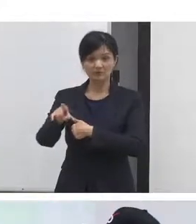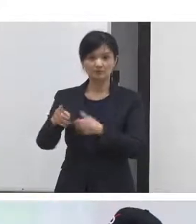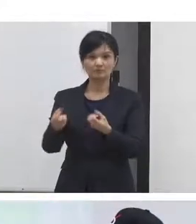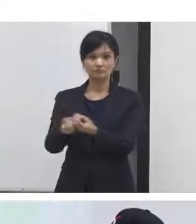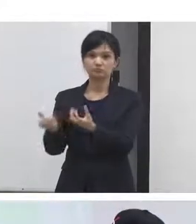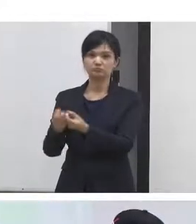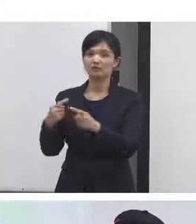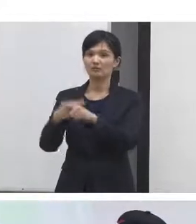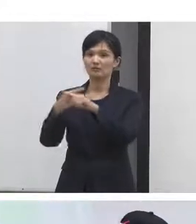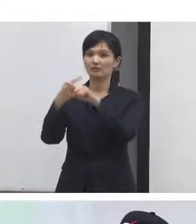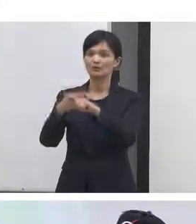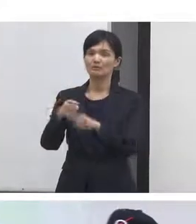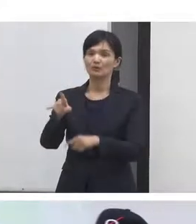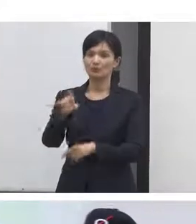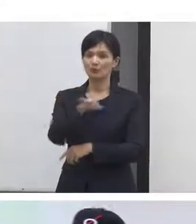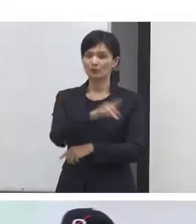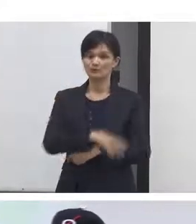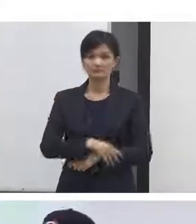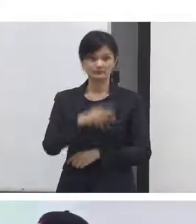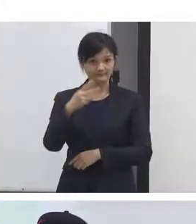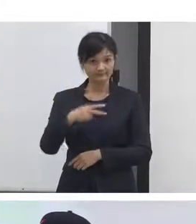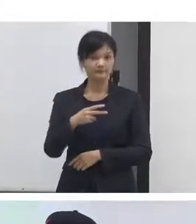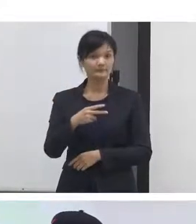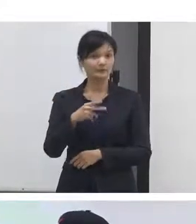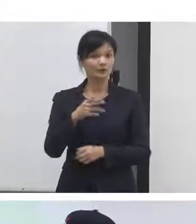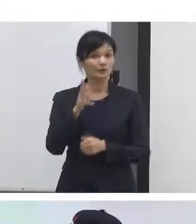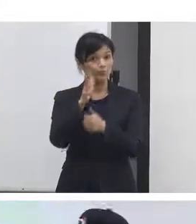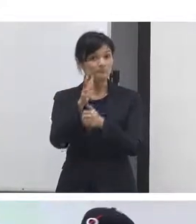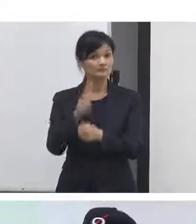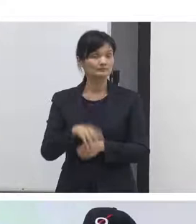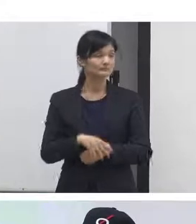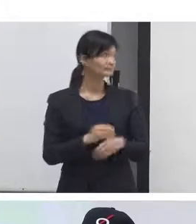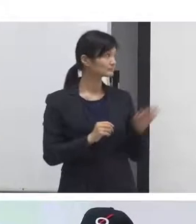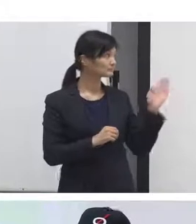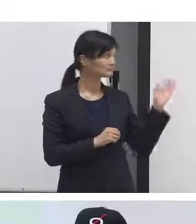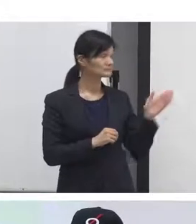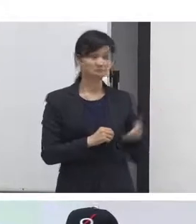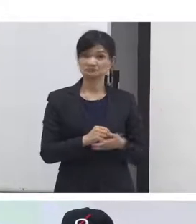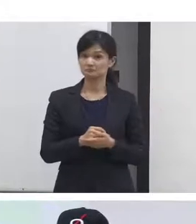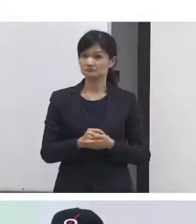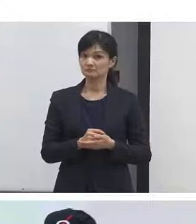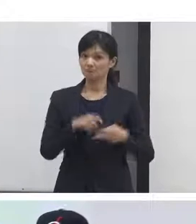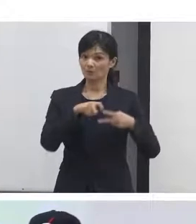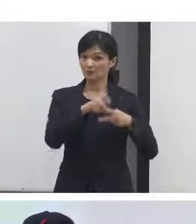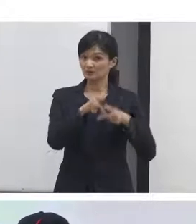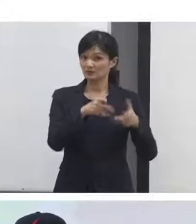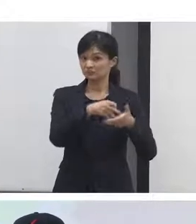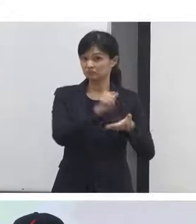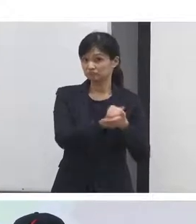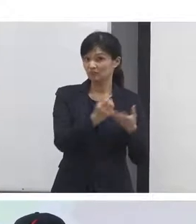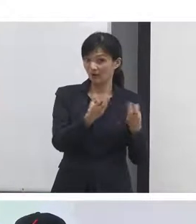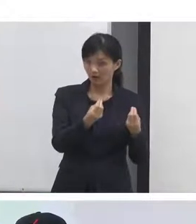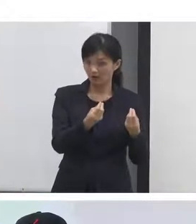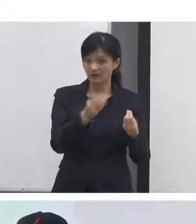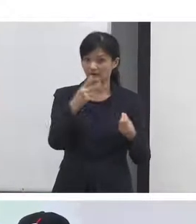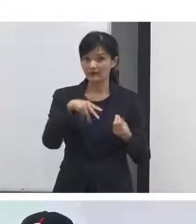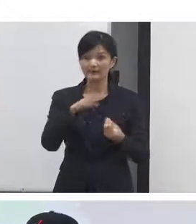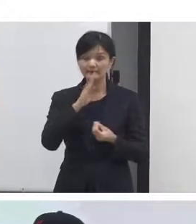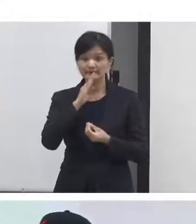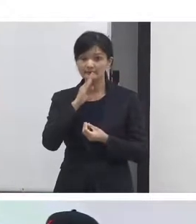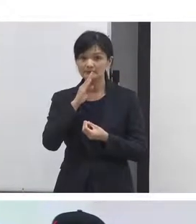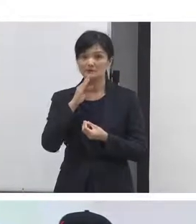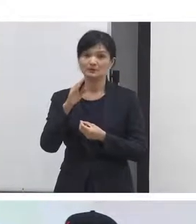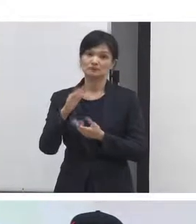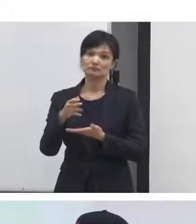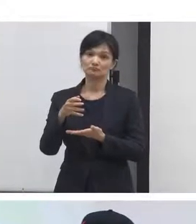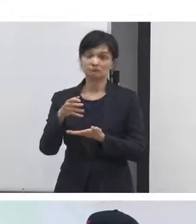再举一个例子，我们到底要叫这些是未登记工厂，还是要叫它农业仓库？为什么？因为